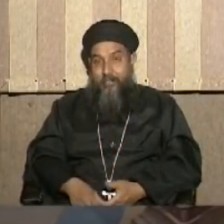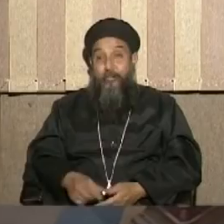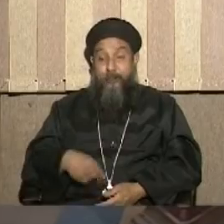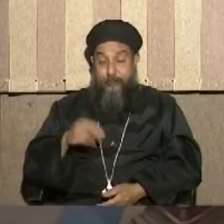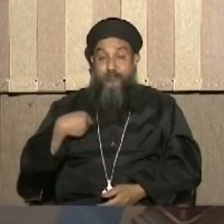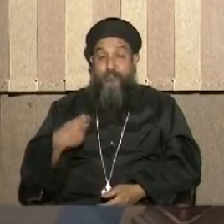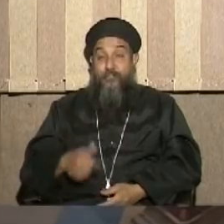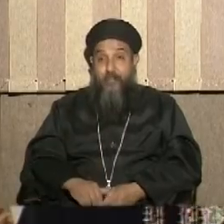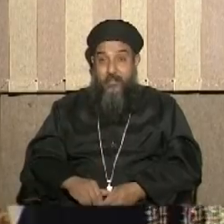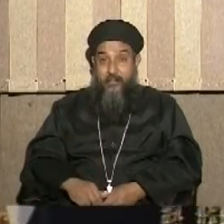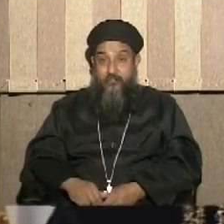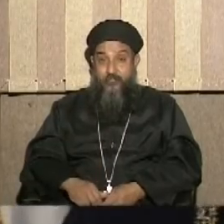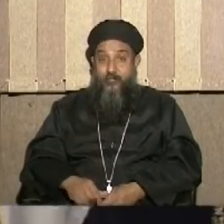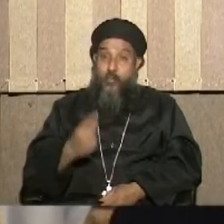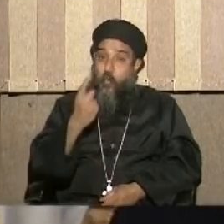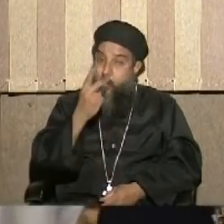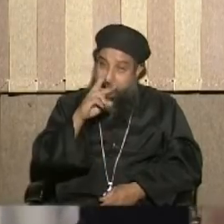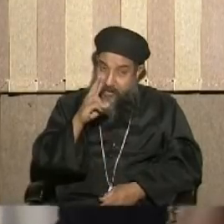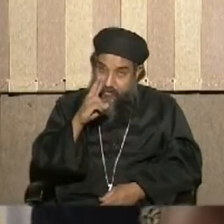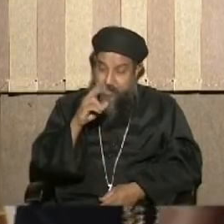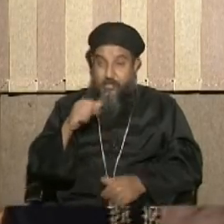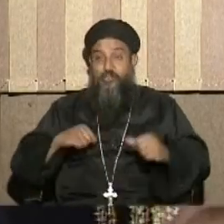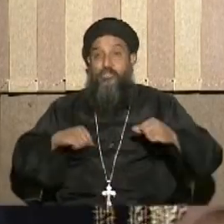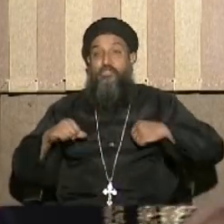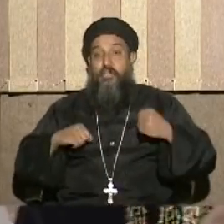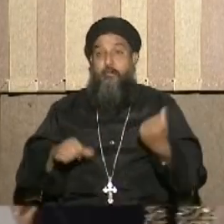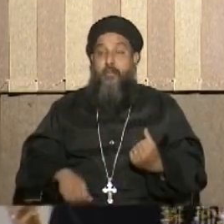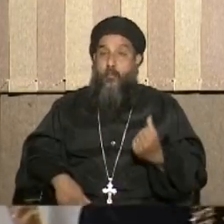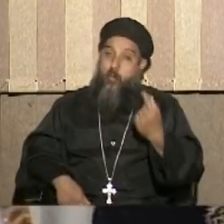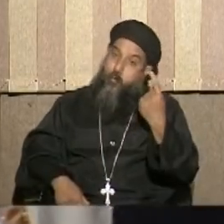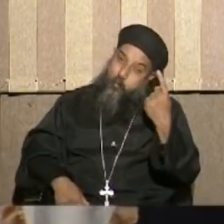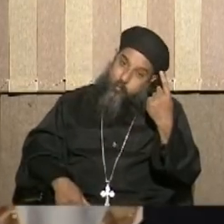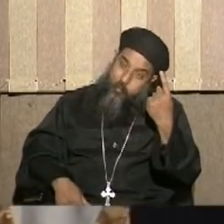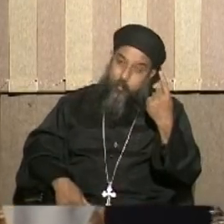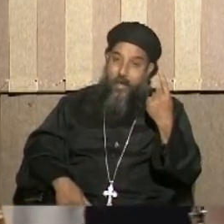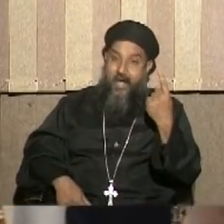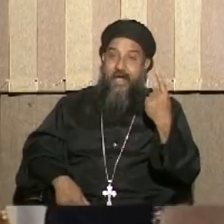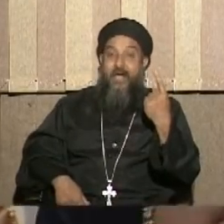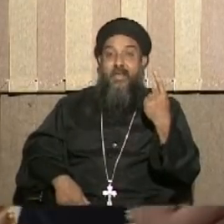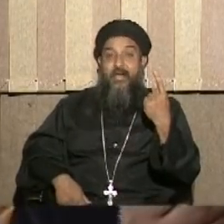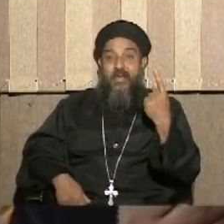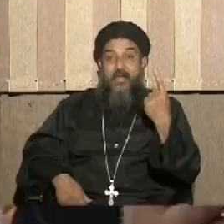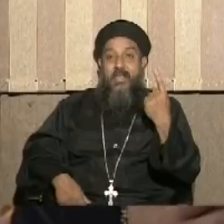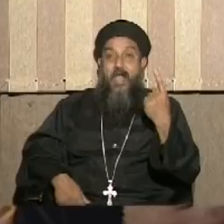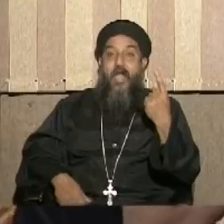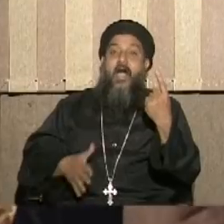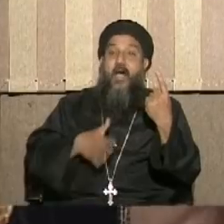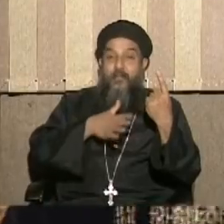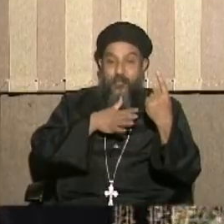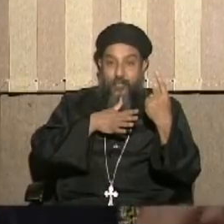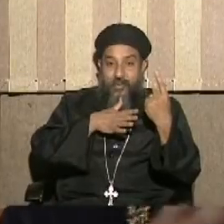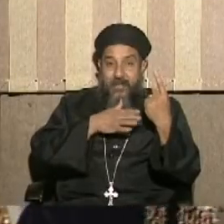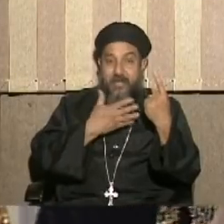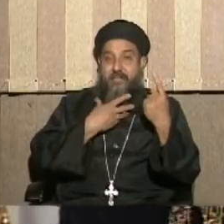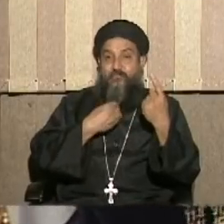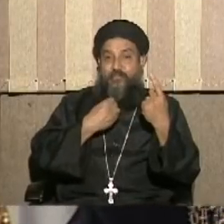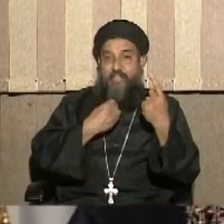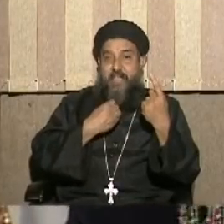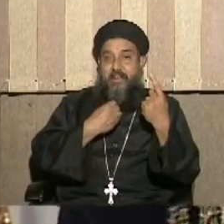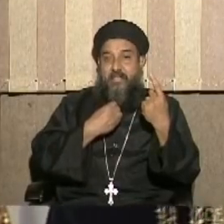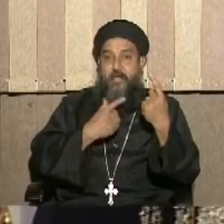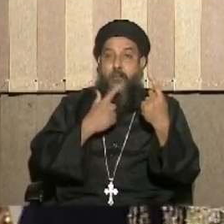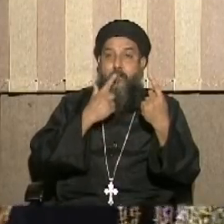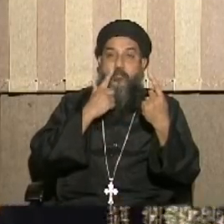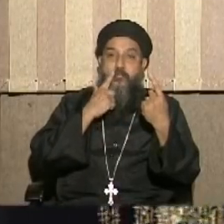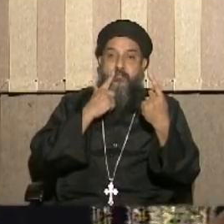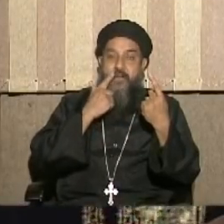قول لي أوصفهم كده. هم اتنين شباب. الاول ابونا ماكسيموس وده